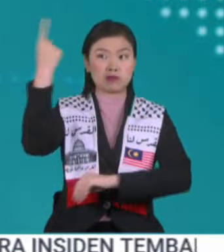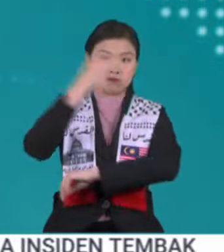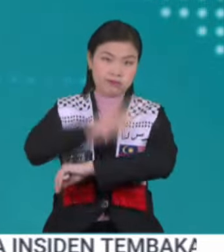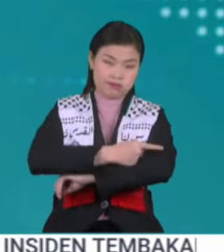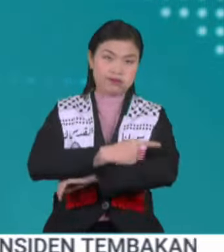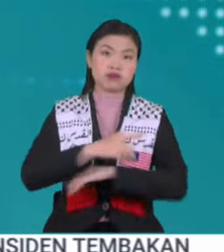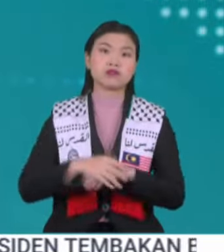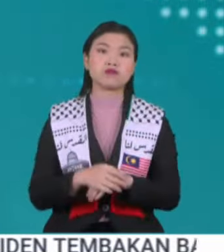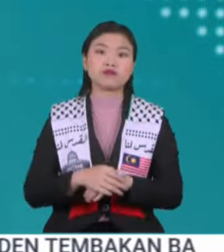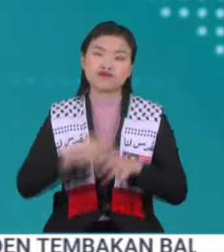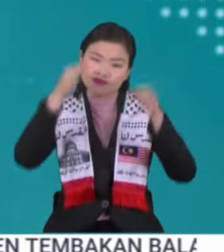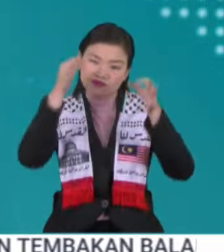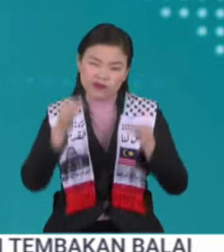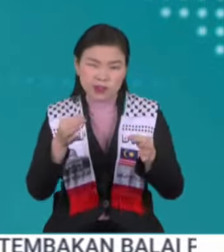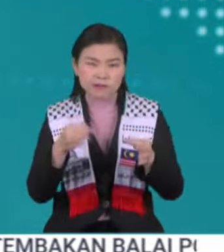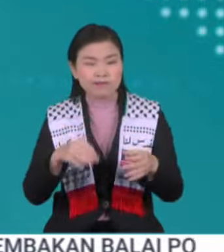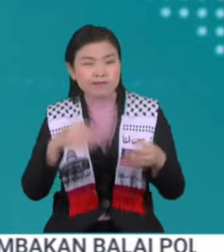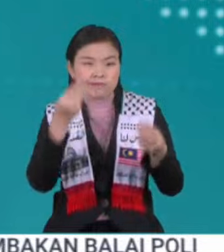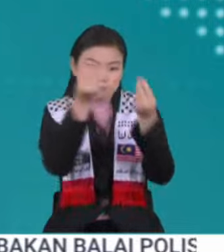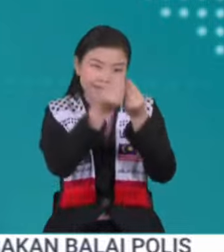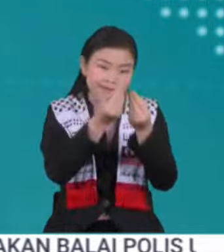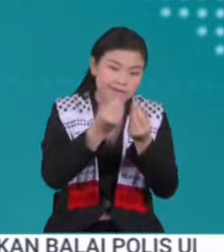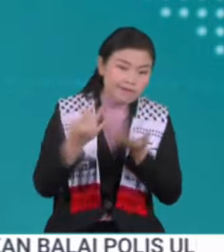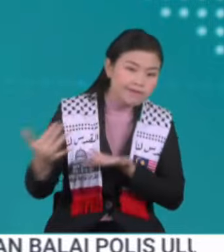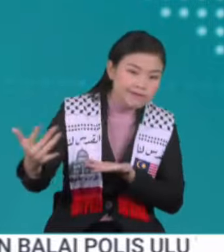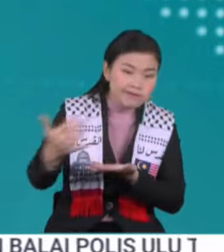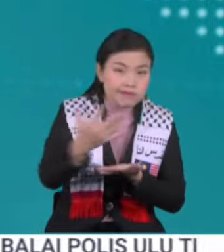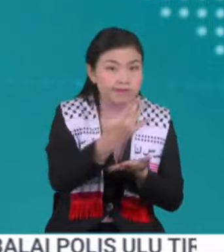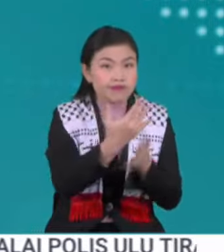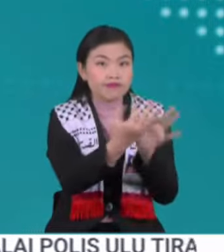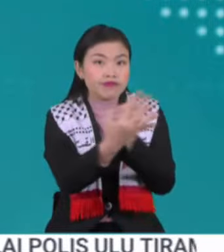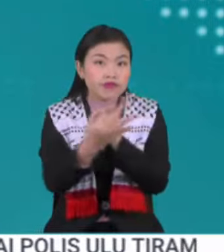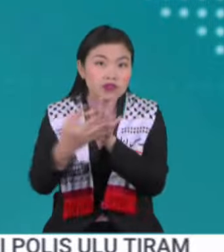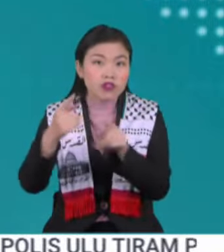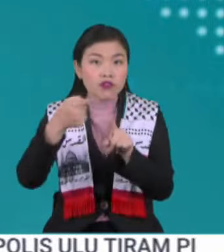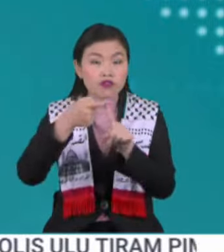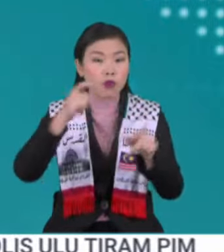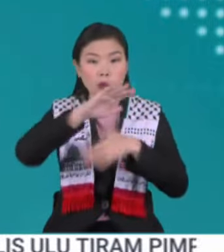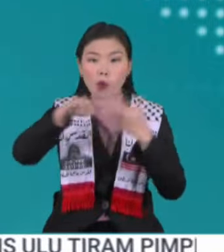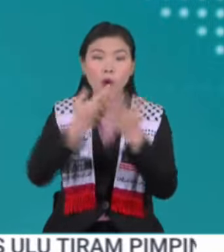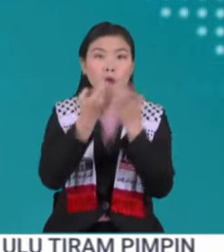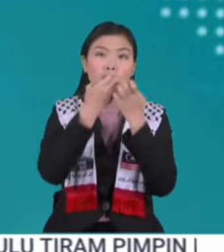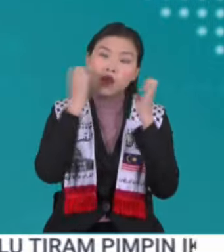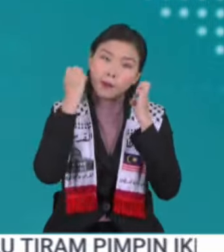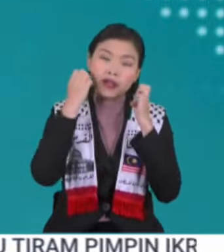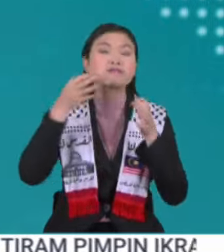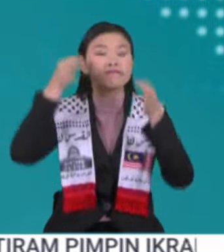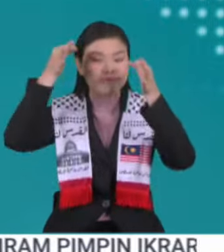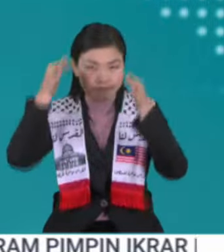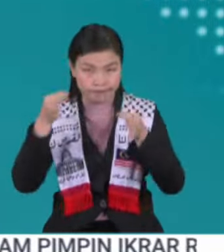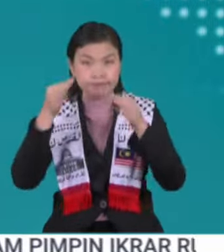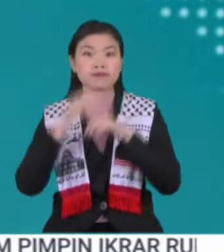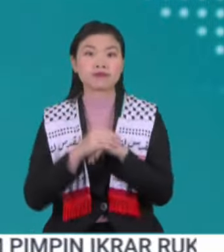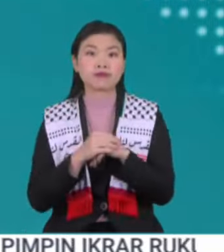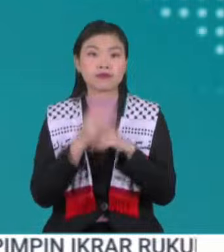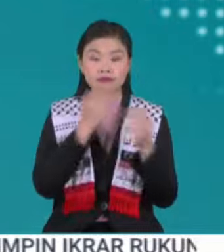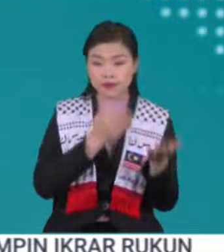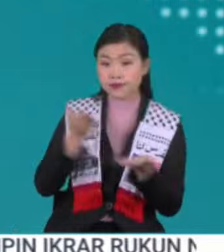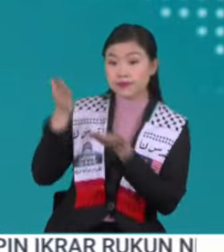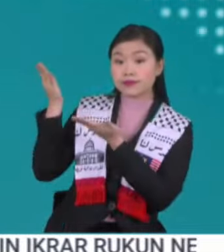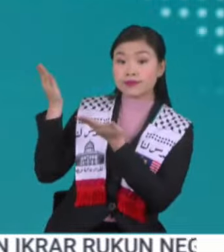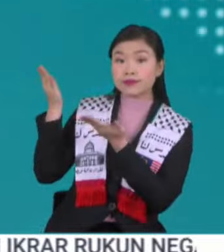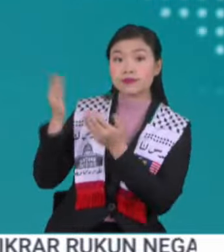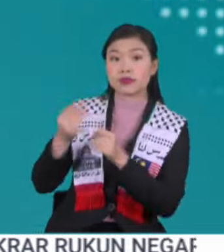Keputusan dibuat setelah meneliti segala aspek dan pandangan dari pakar termasuk semua pihak terlibat. Perinciannya bersama Muhammad Raswin